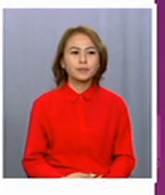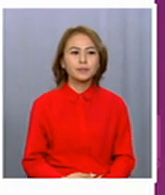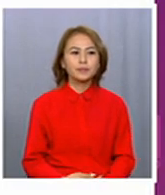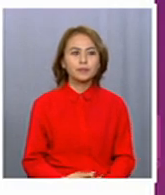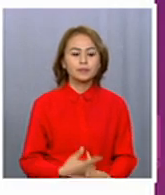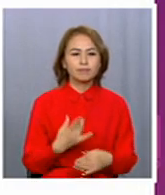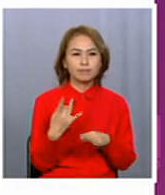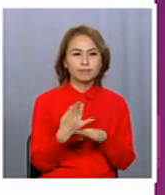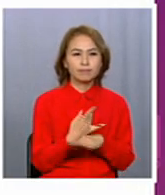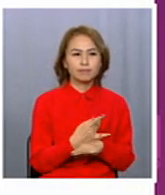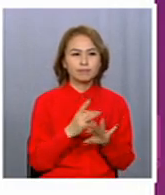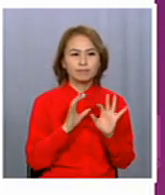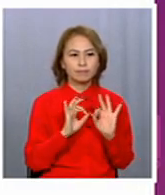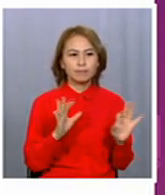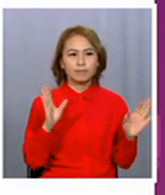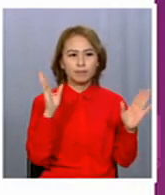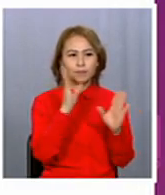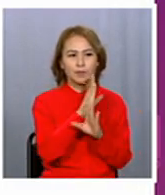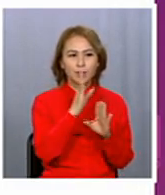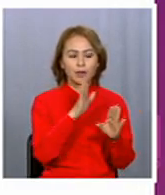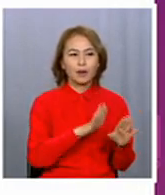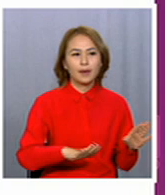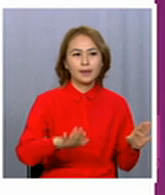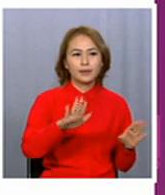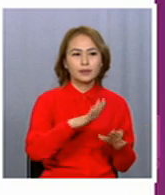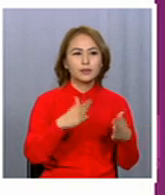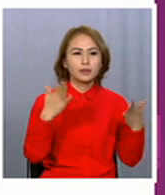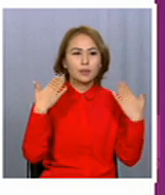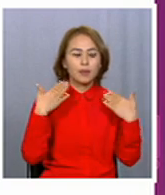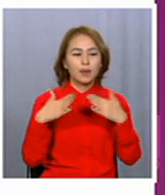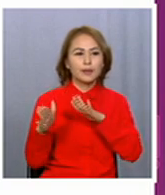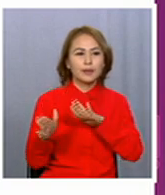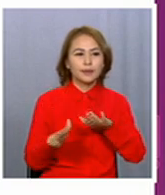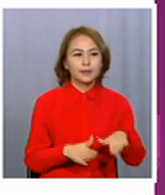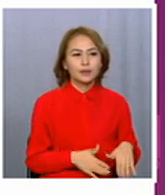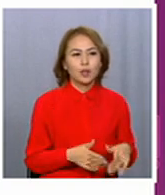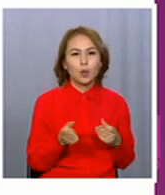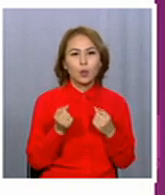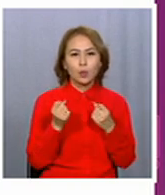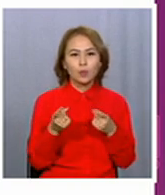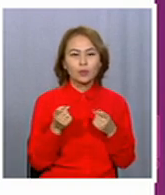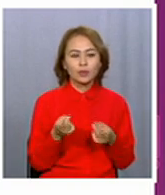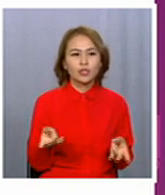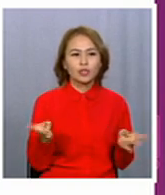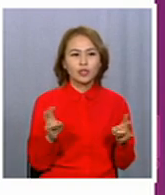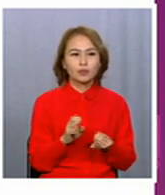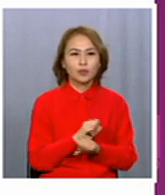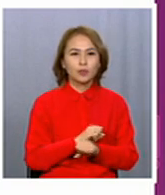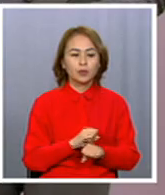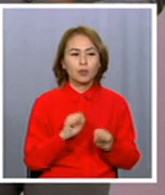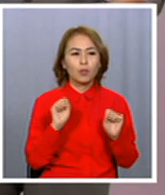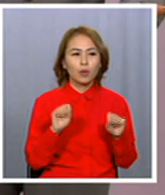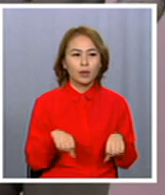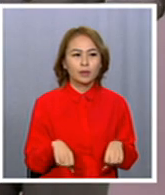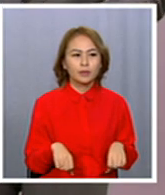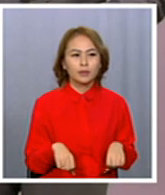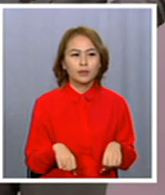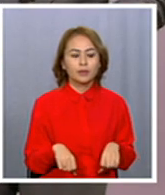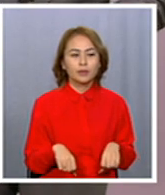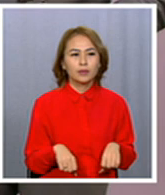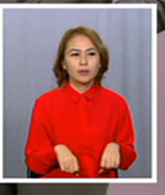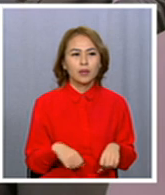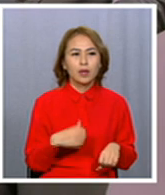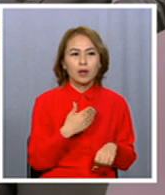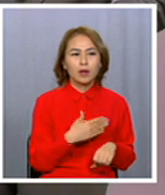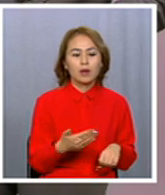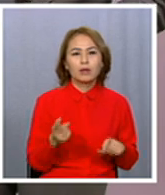Алғашқы пікір – табиғат аясында демалғаннан кейін қоқыстарды шашып кетуге болады. Балалар,